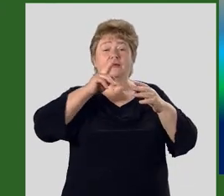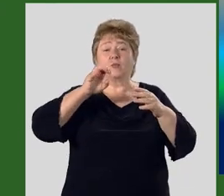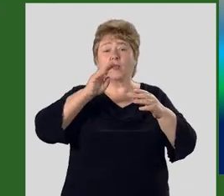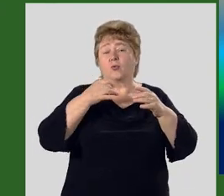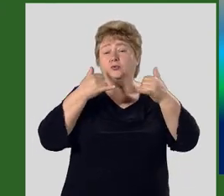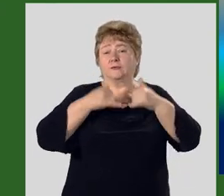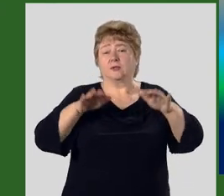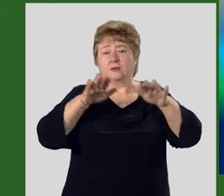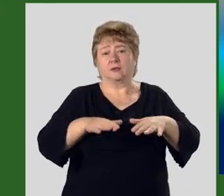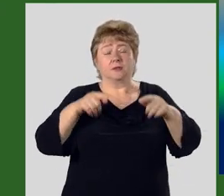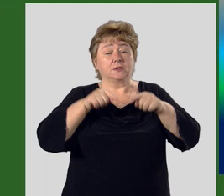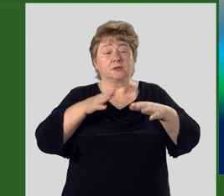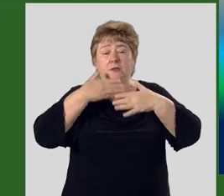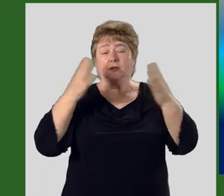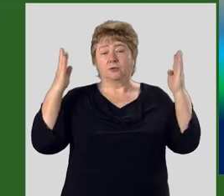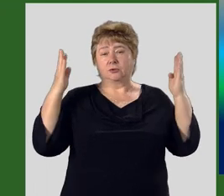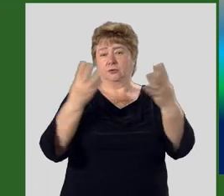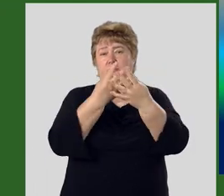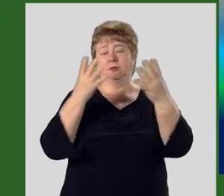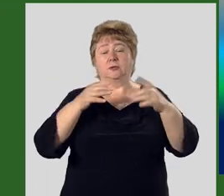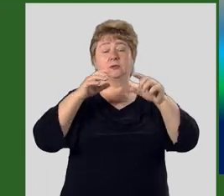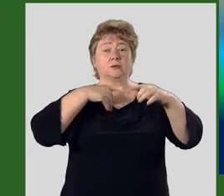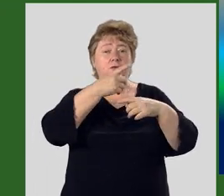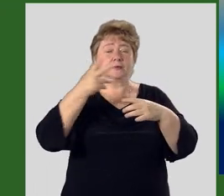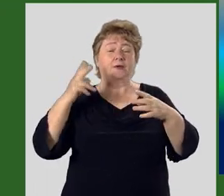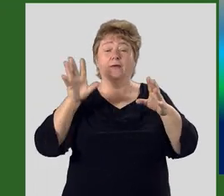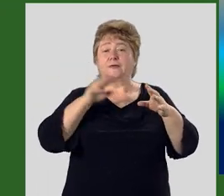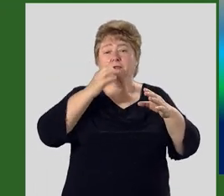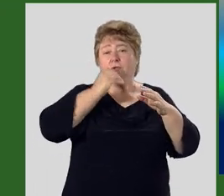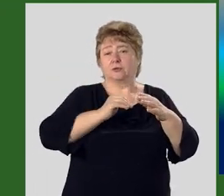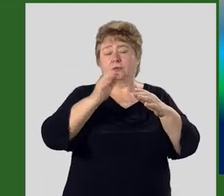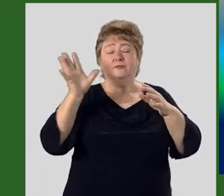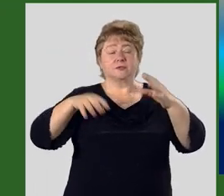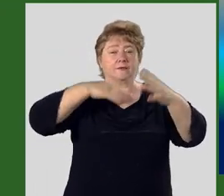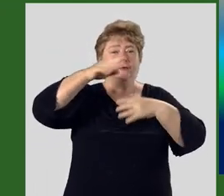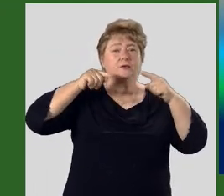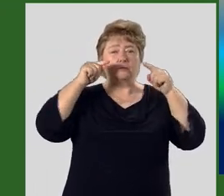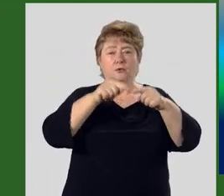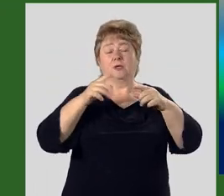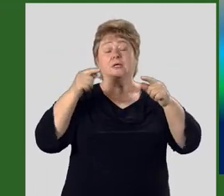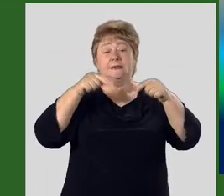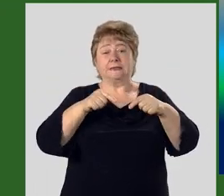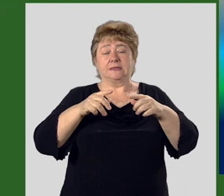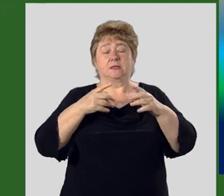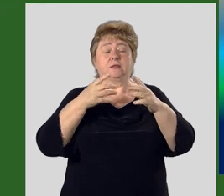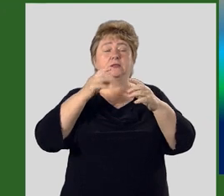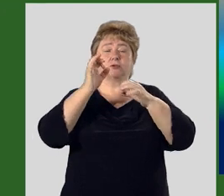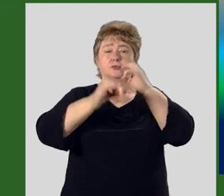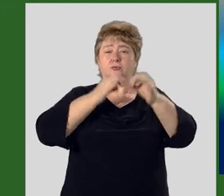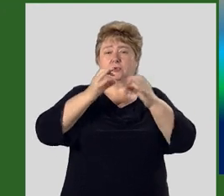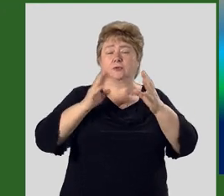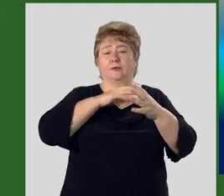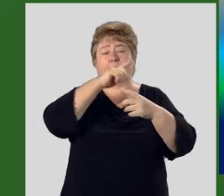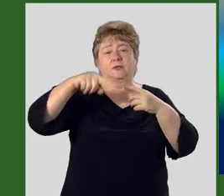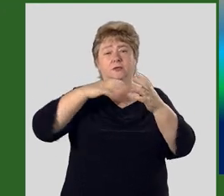полюс – удивительное место. Здесь нет четырех сторон света. Куда ни повернись, везде юг, и все ветры дуют туда. Здесь вместе с суточным вращением